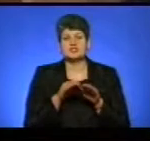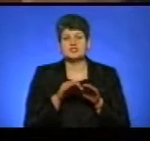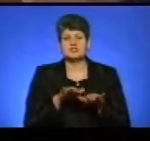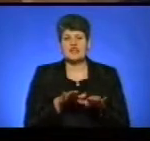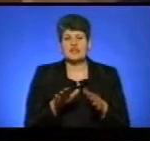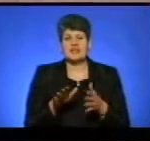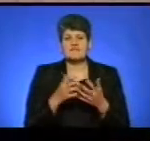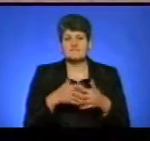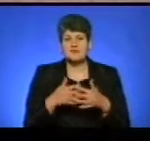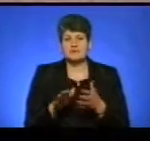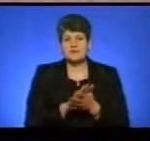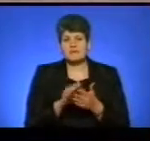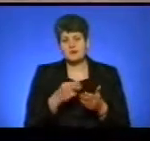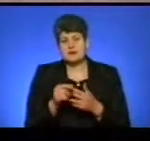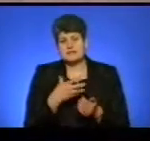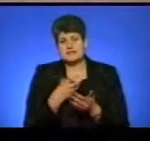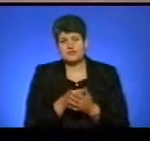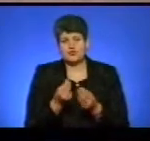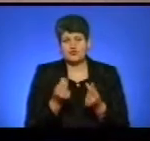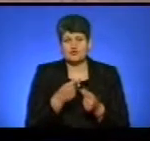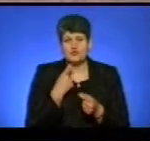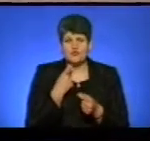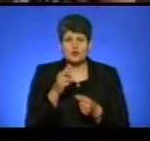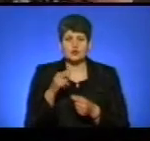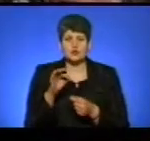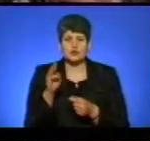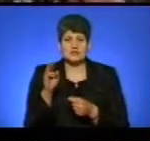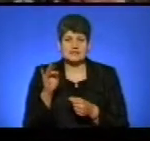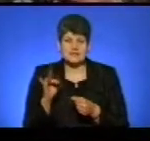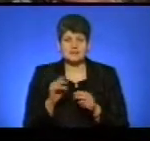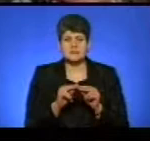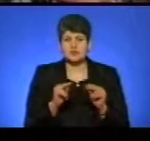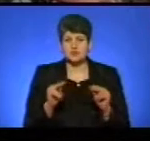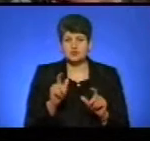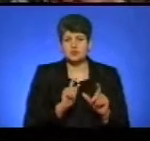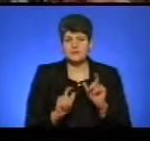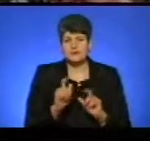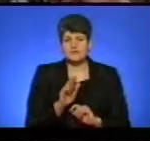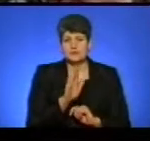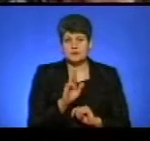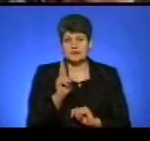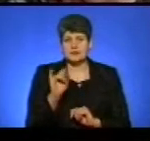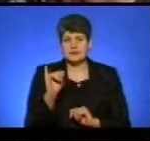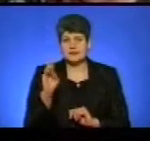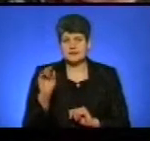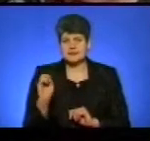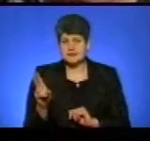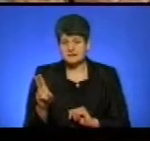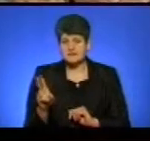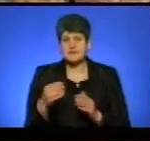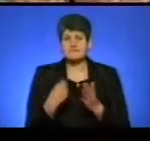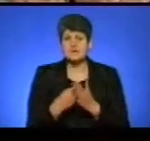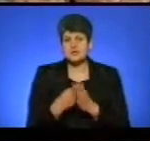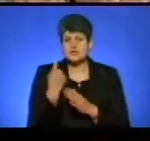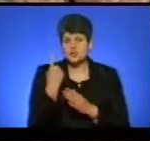безкоштовно або закупляють за власні гроші, розповідає доцент кафедри історії України педагогічного університету Володимир Кіцак. Собівартість